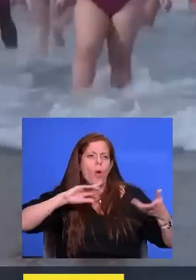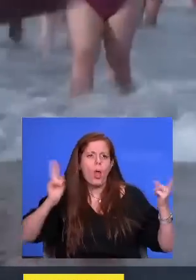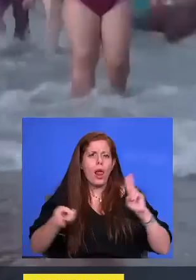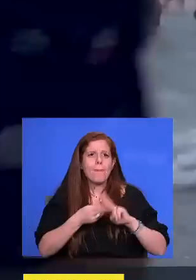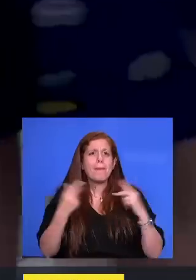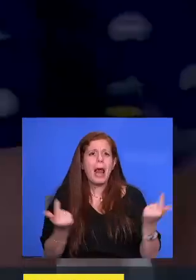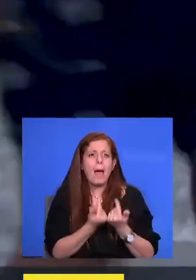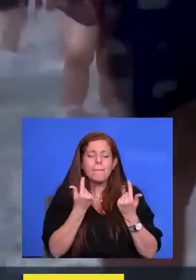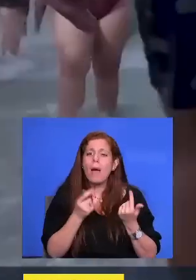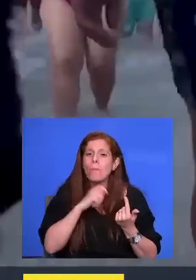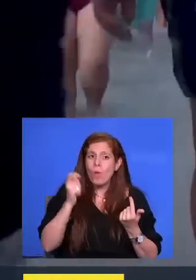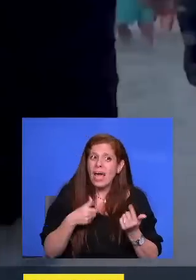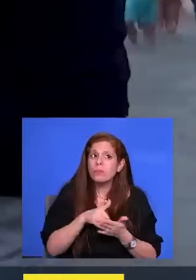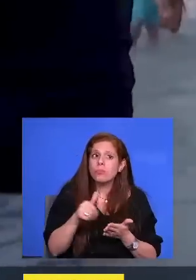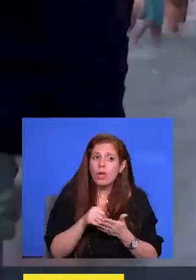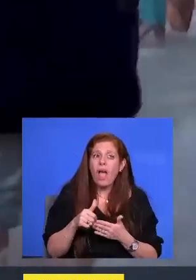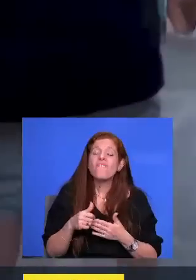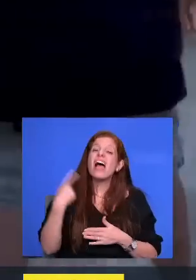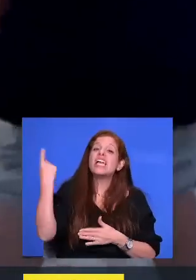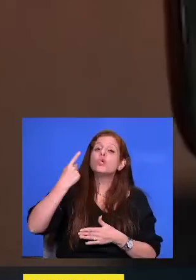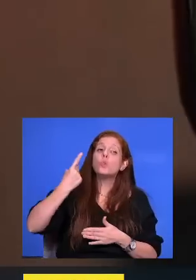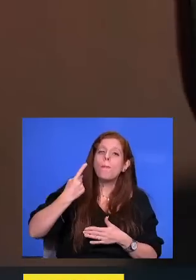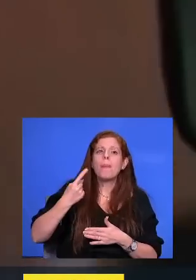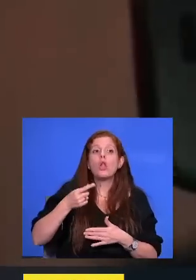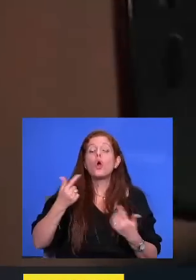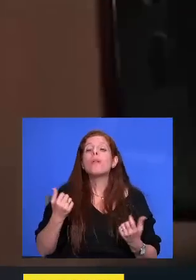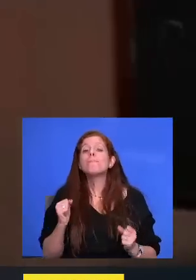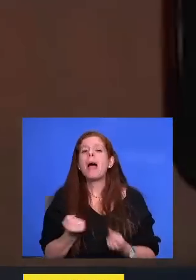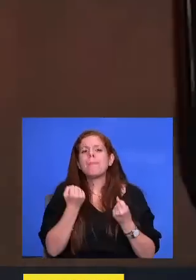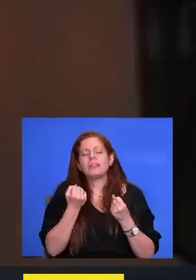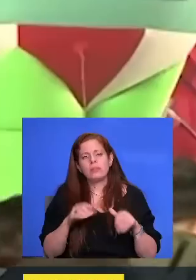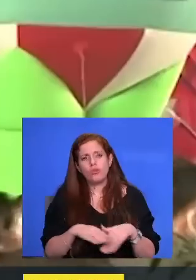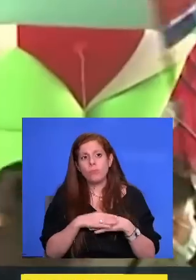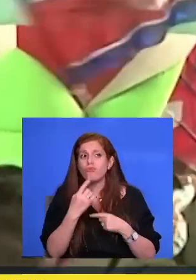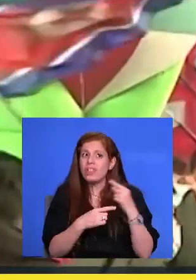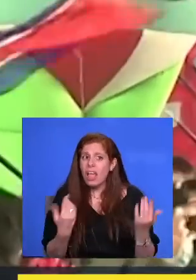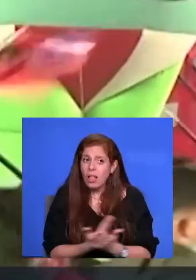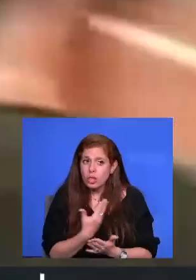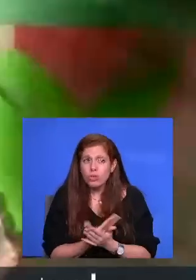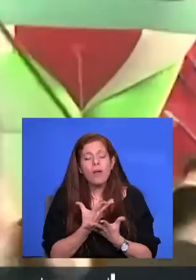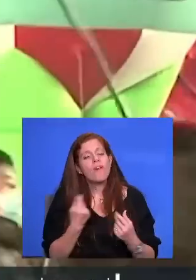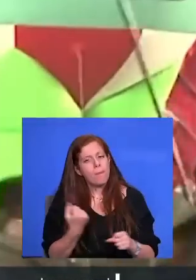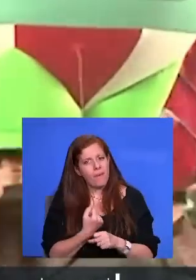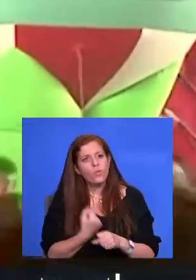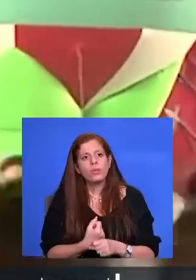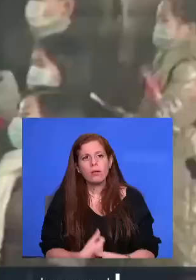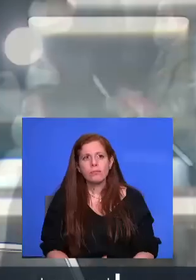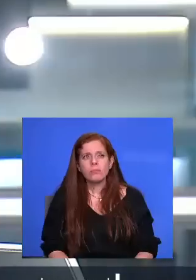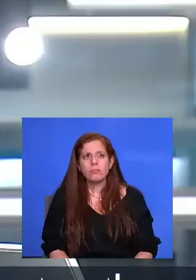באוקראינה נמשכת, והאיום הגרעיני מרחף מעל כל מאמץ לשלום. שנה חדשה, הרבה עבודה לפנינו.